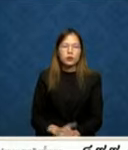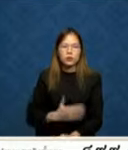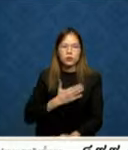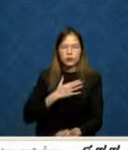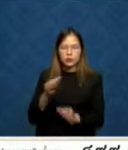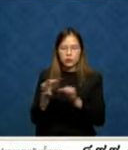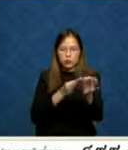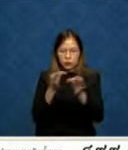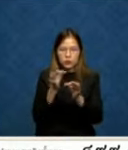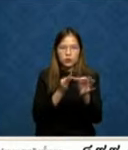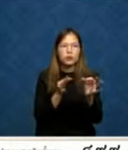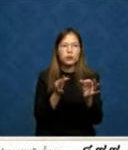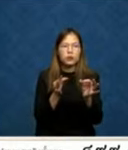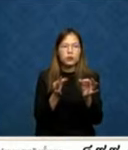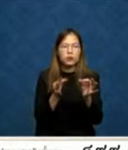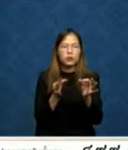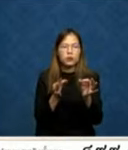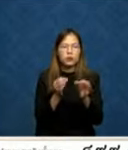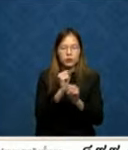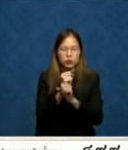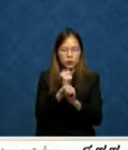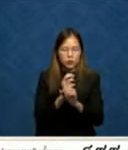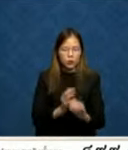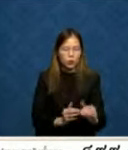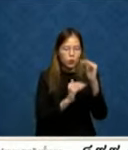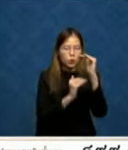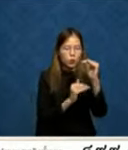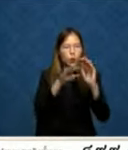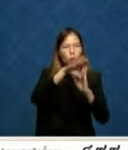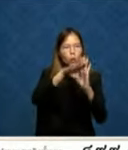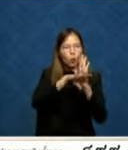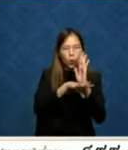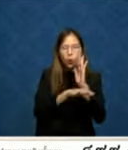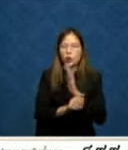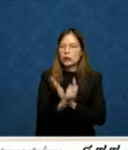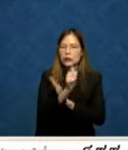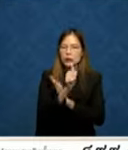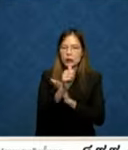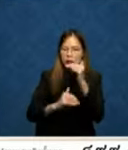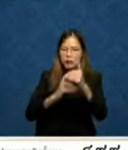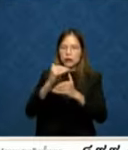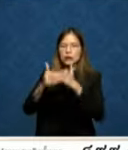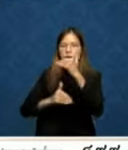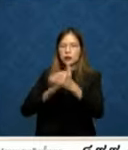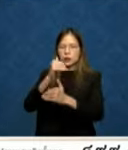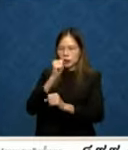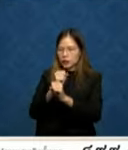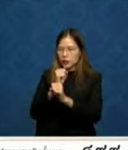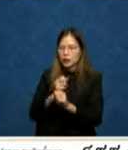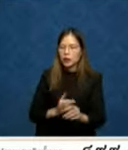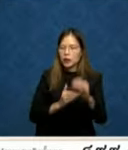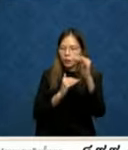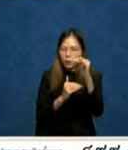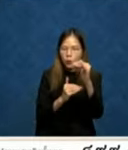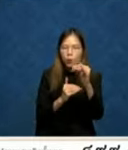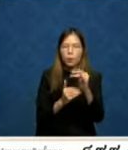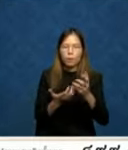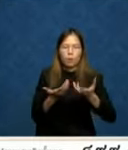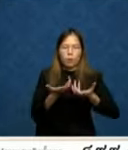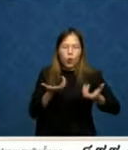นอย่างนี้ครับกลไกที่เรากำหนดเนี่ยอย่างน้อยมันดีขึ้นนะครับเพราะว่าเรามีการกำหนดในเรื่องของสินค้